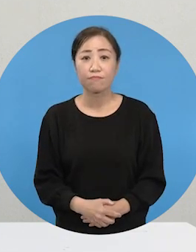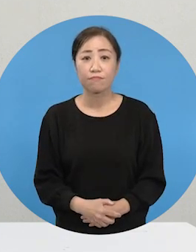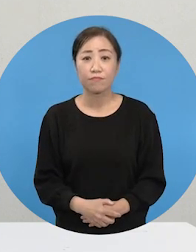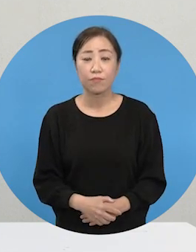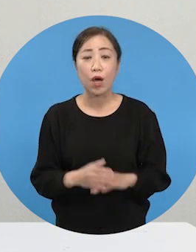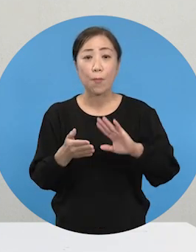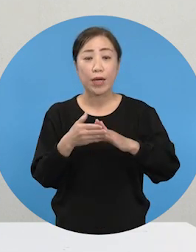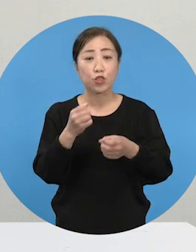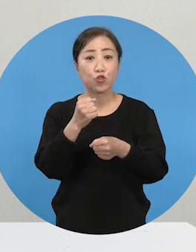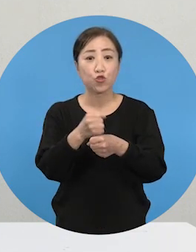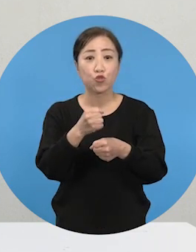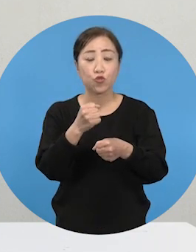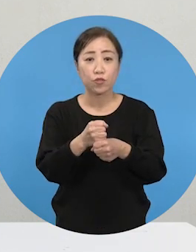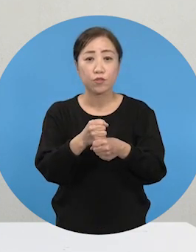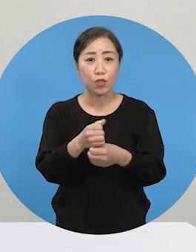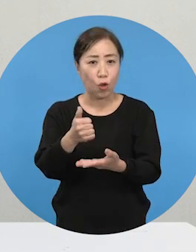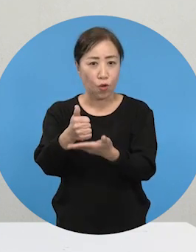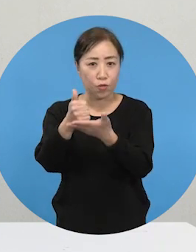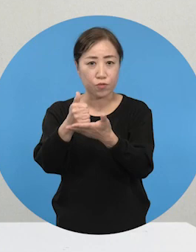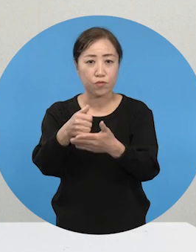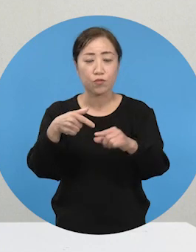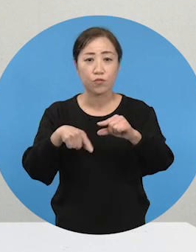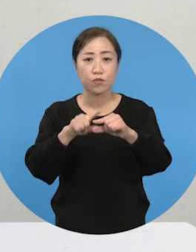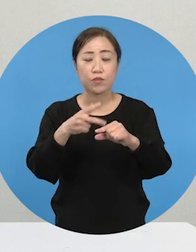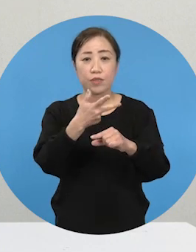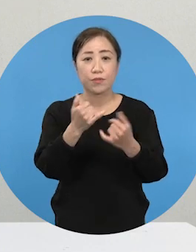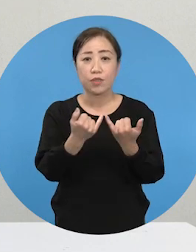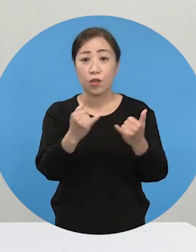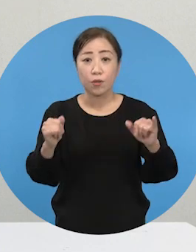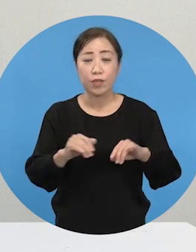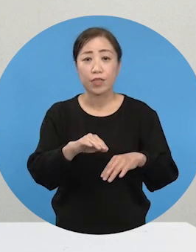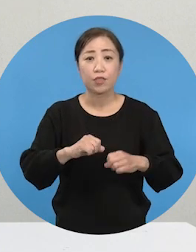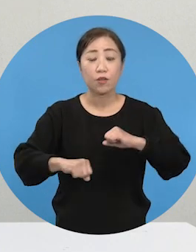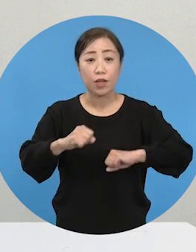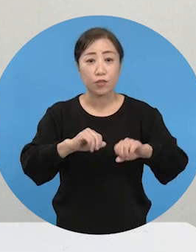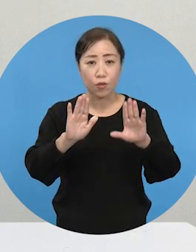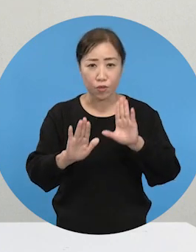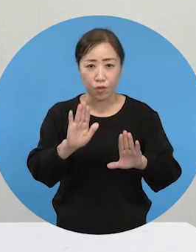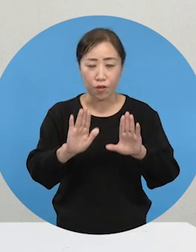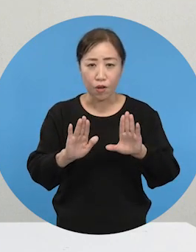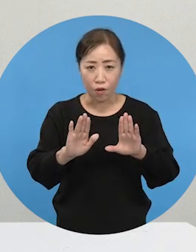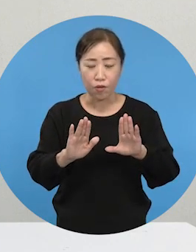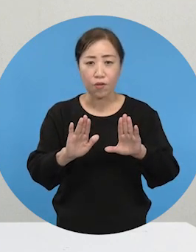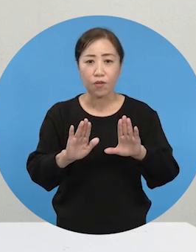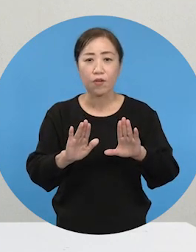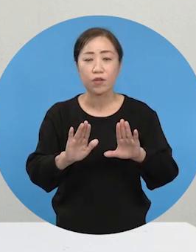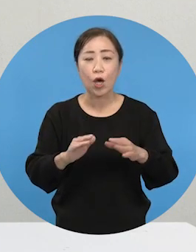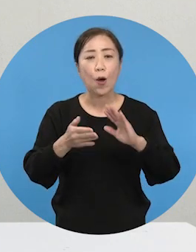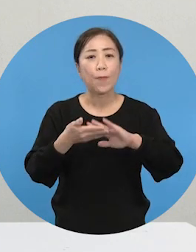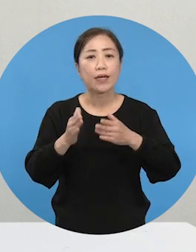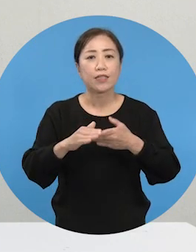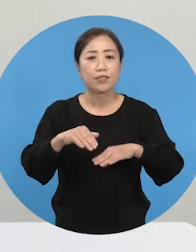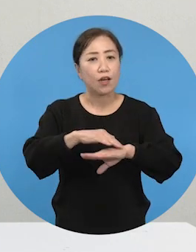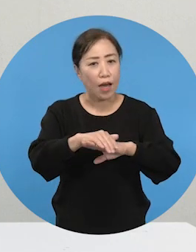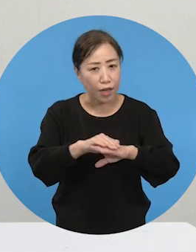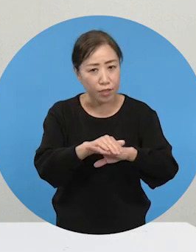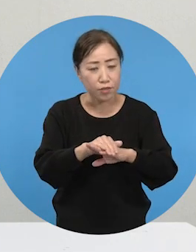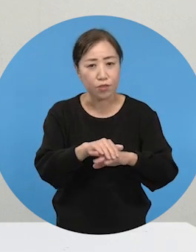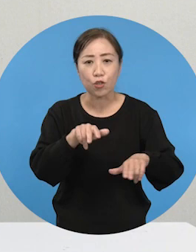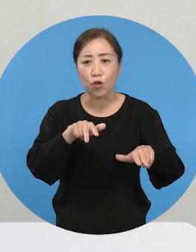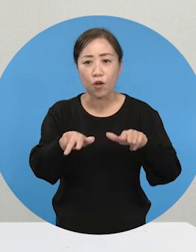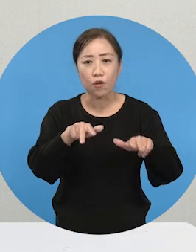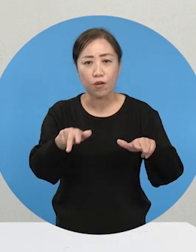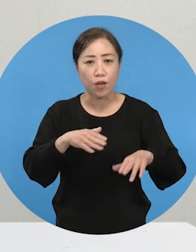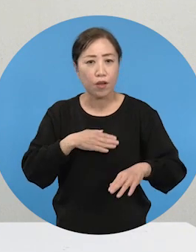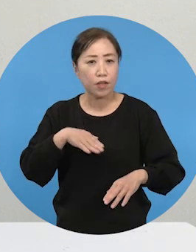まちづくりの主役である府中市民の皆さんの姿や声を通じて町への愛着や市政を身